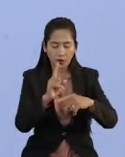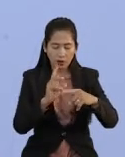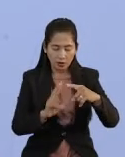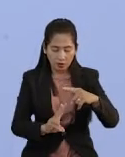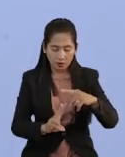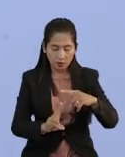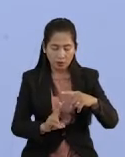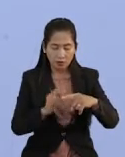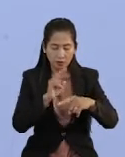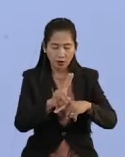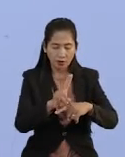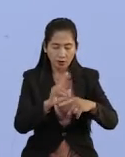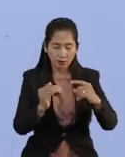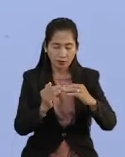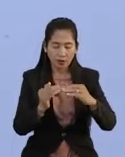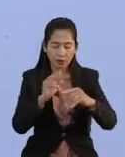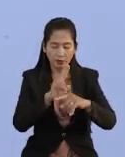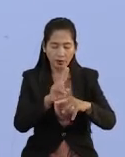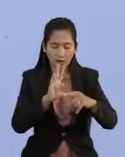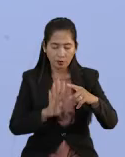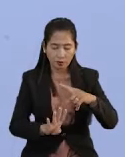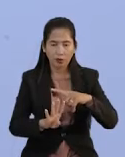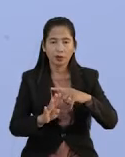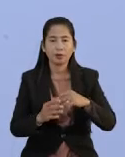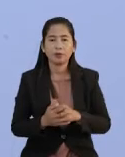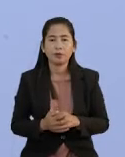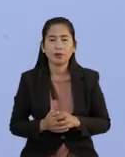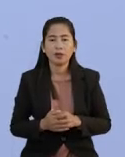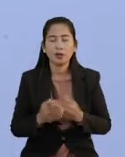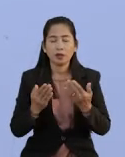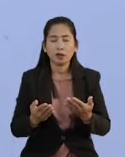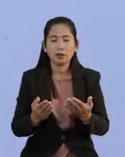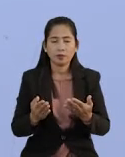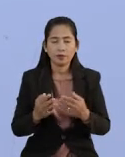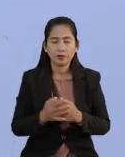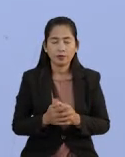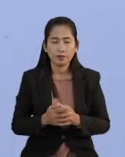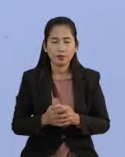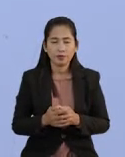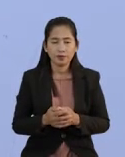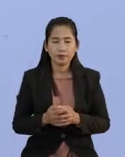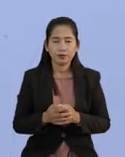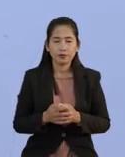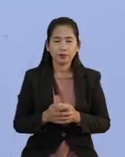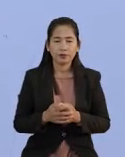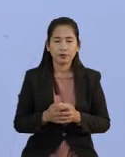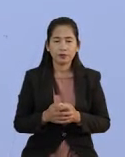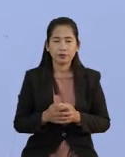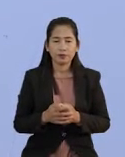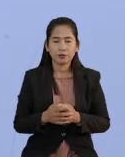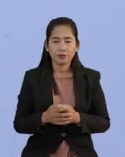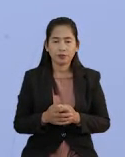mũi sma nâng pi phịa thì buồn nỉ tân tâm nâng nịch này